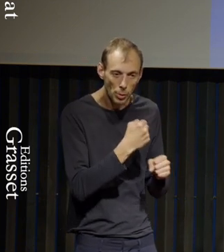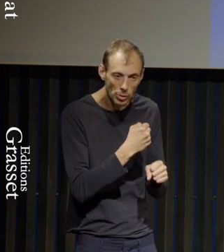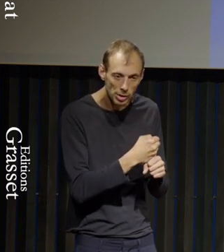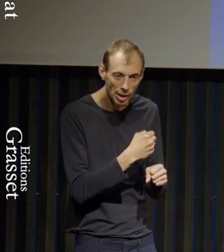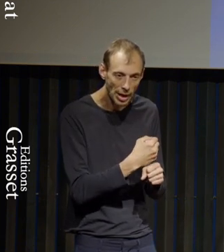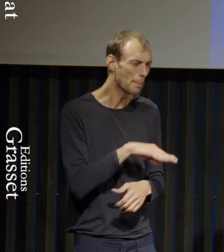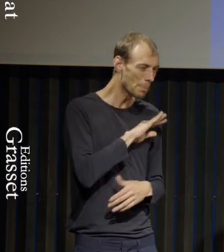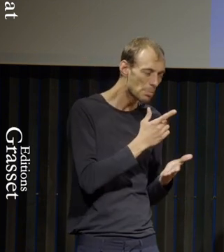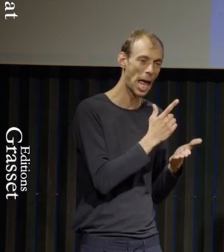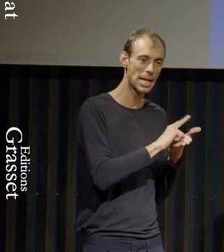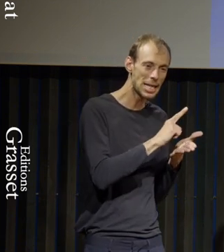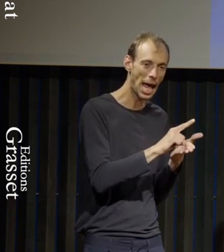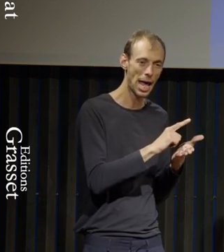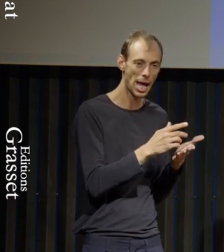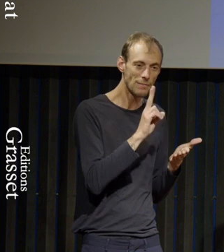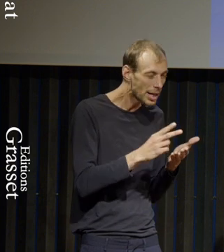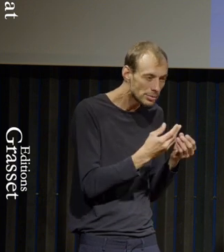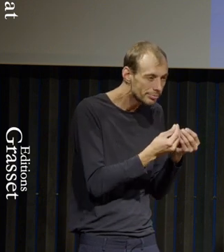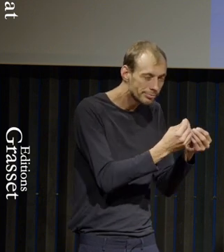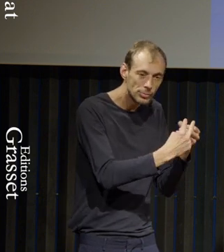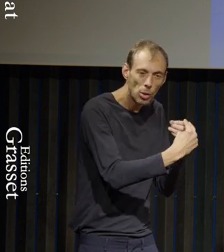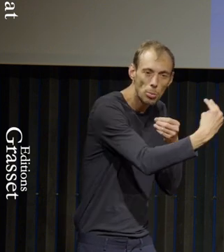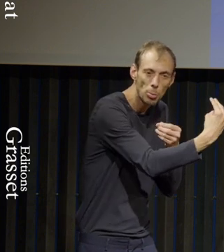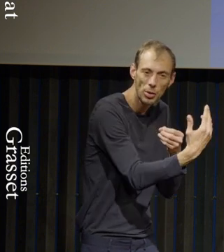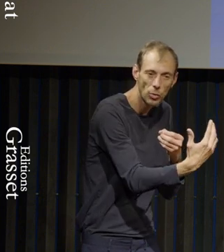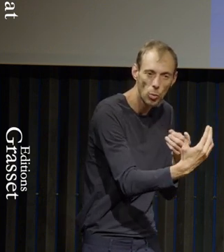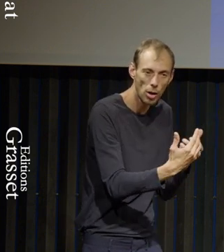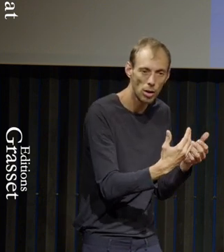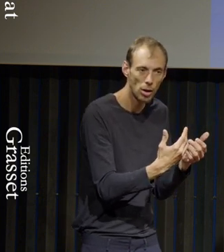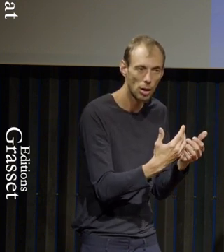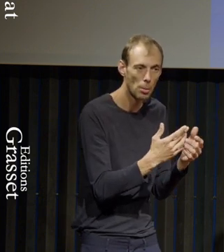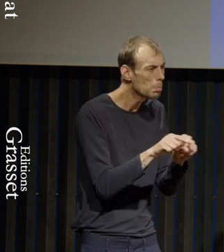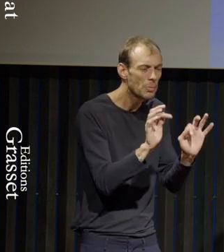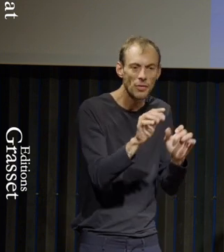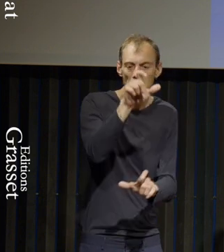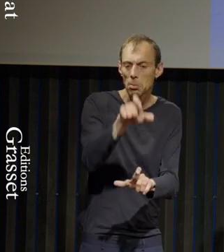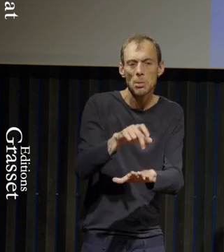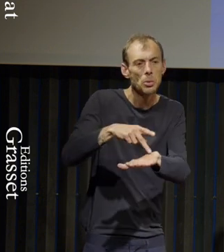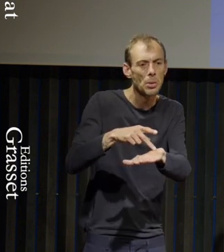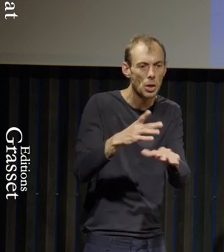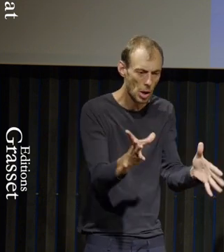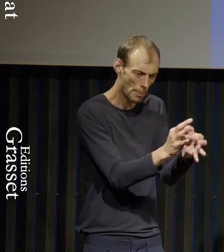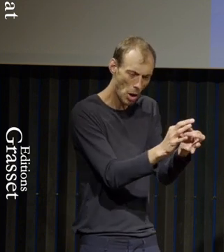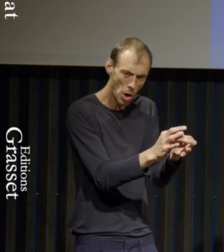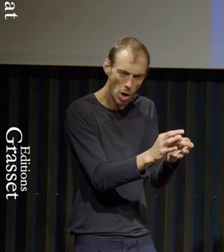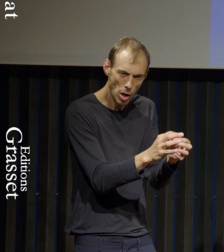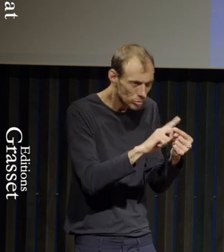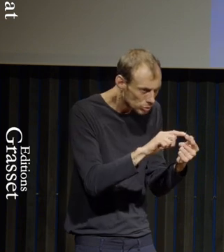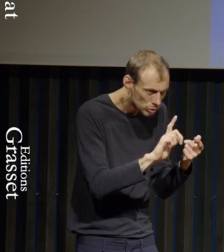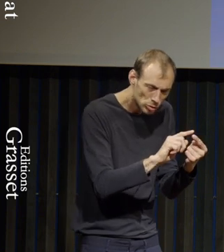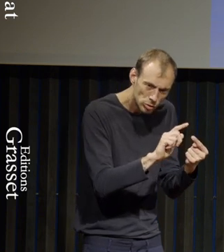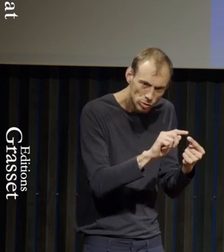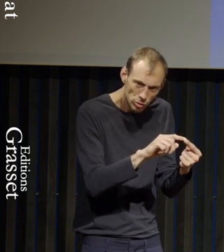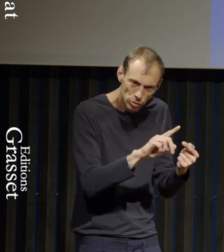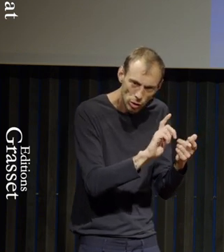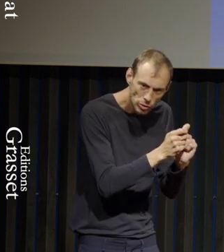Qu'est-ce que ça a apporté comme éclairage pour vous à votre métier, à votre rapport aux patients? Qu'est-ce que ça a donné d'indispensable que vous n'aviez